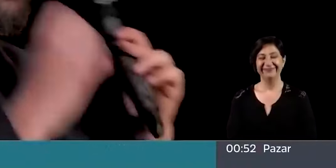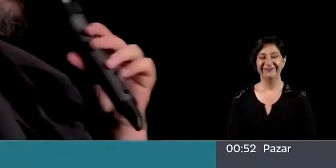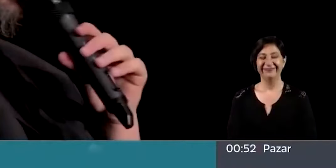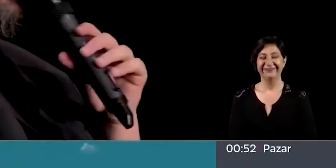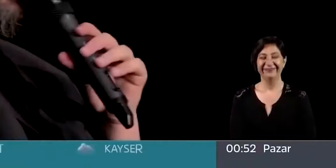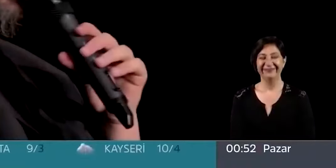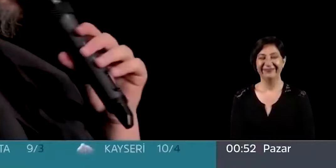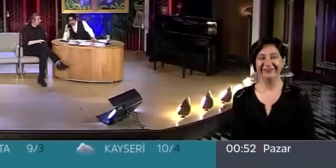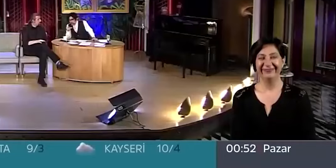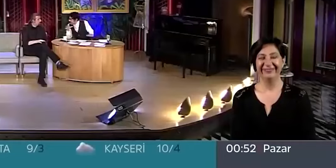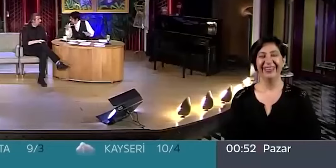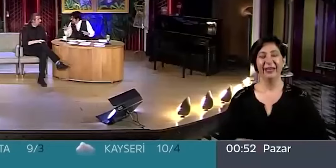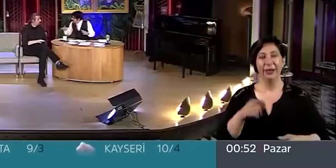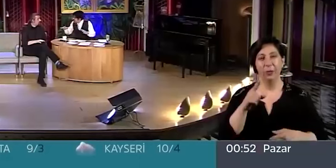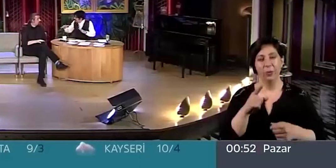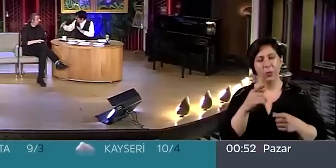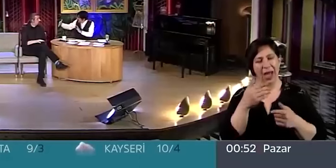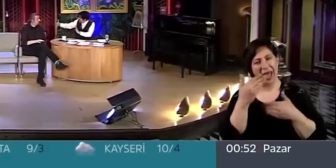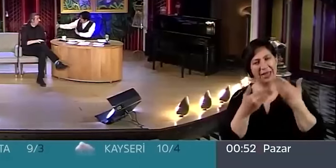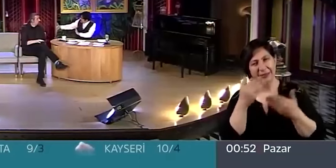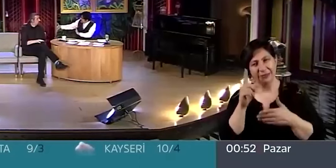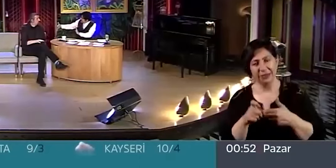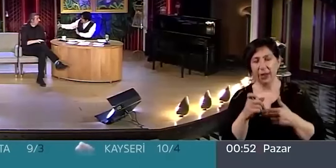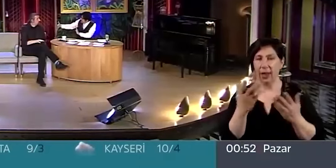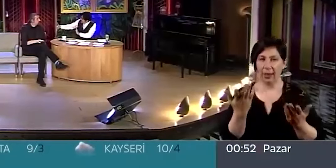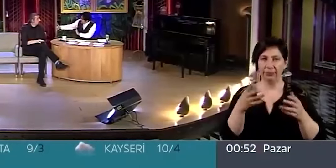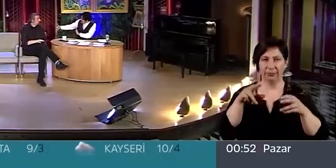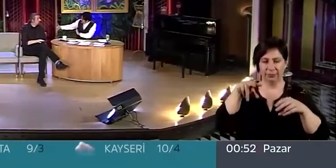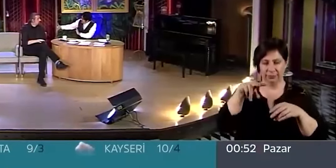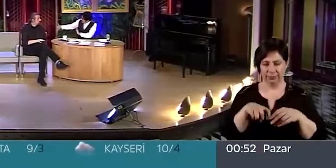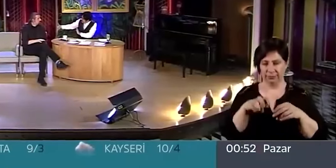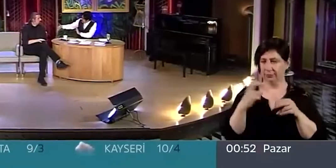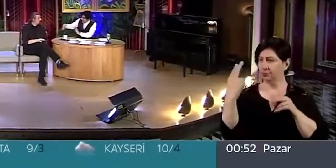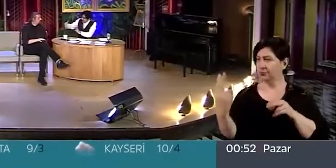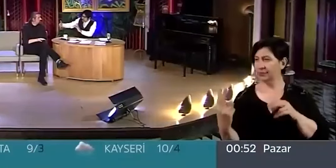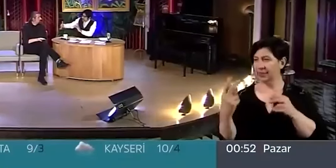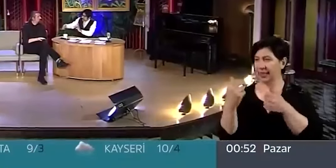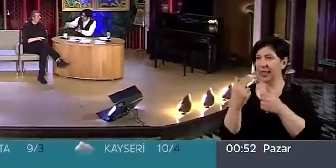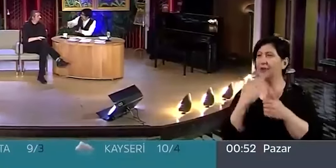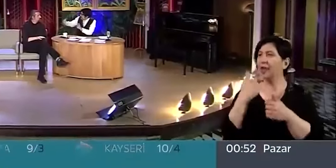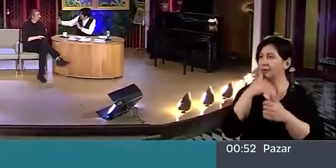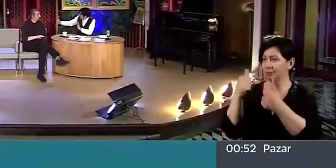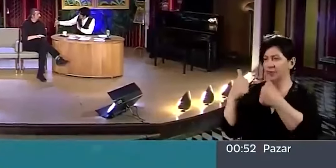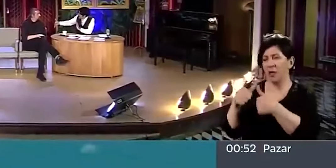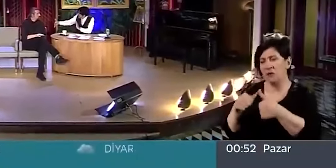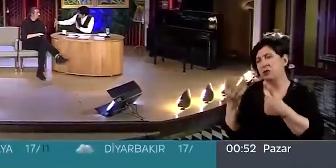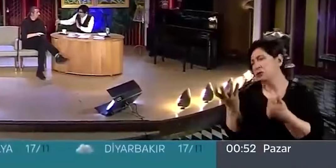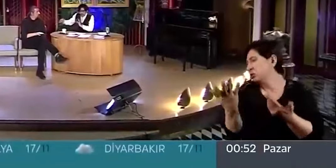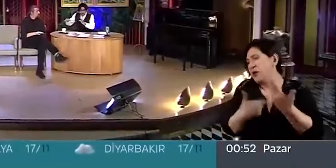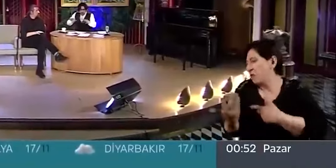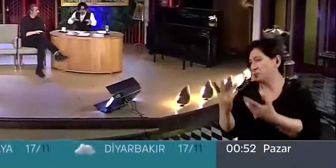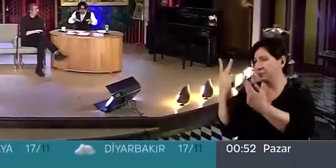Dur. Bu anlatır mısın bize bunu? Şimdi hem sahneye bir çift çıkarıyorsun. Doğru. Yani bir çift, yani evli ya da değil,